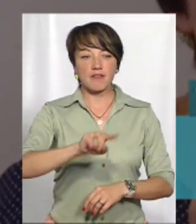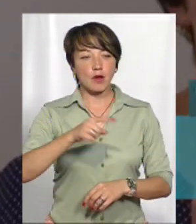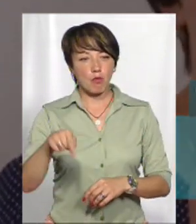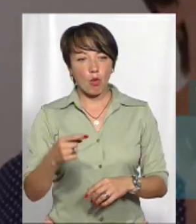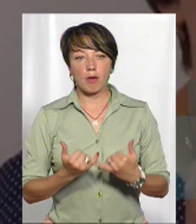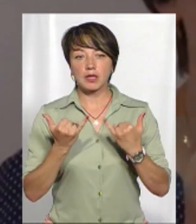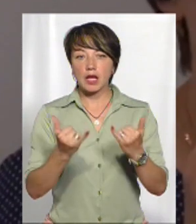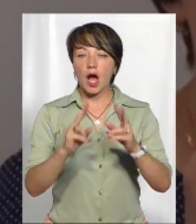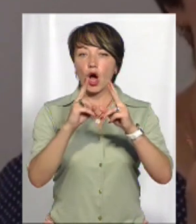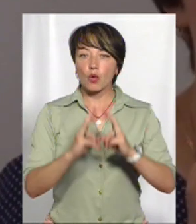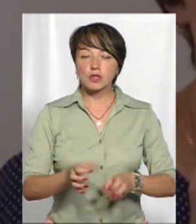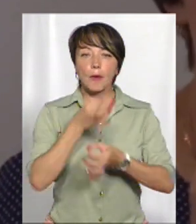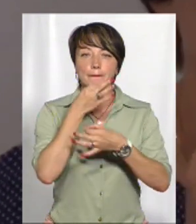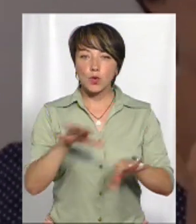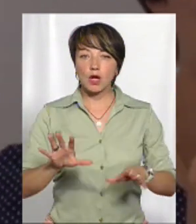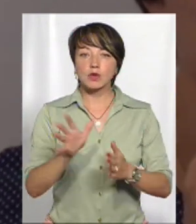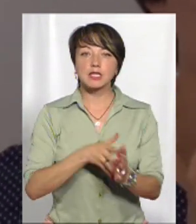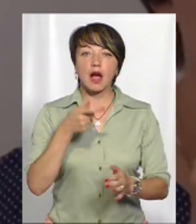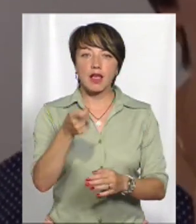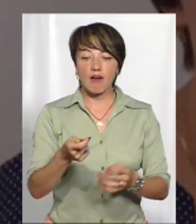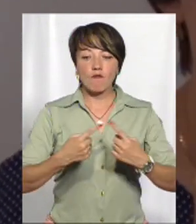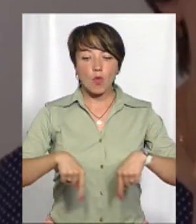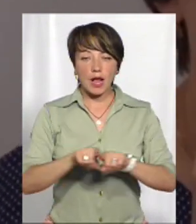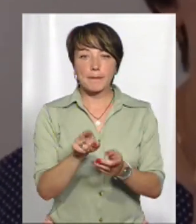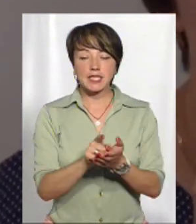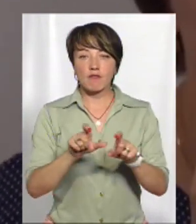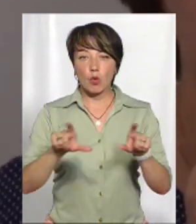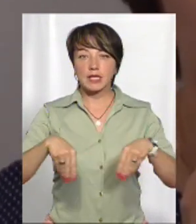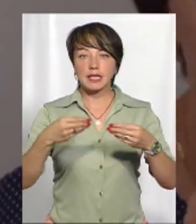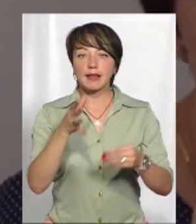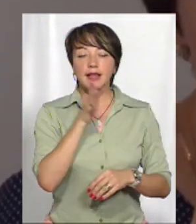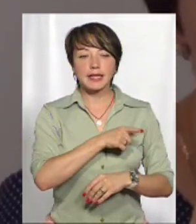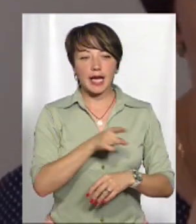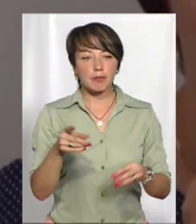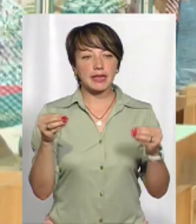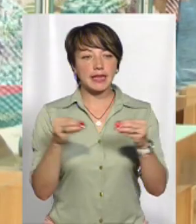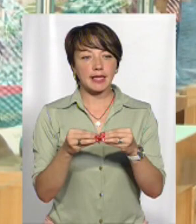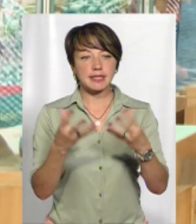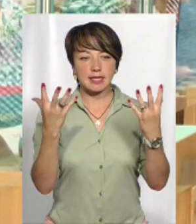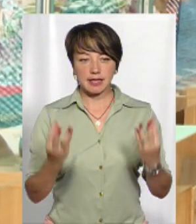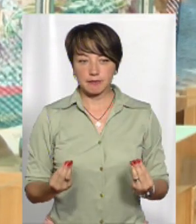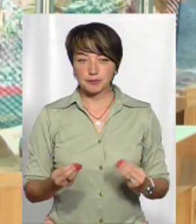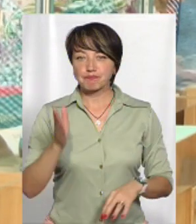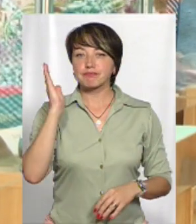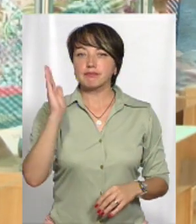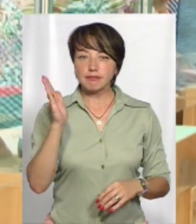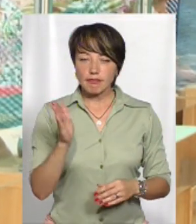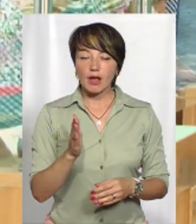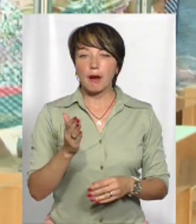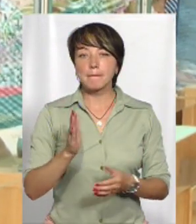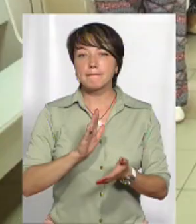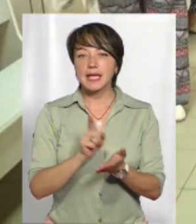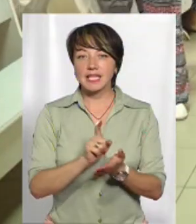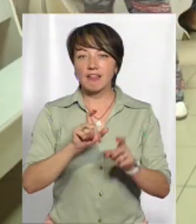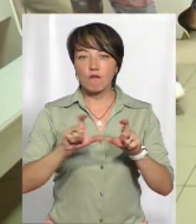для розгляду будь-якої заяви в органах пенсійного фонду надається термін 10 днів. У майбутньому Пенсійний фонд України